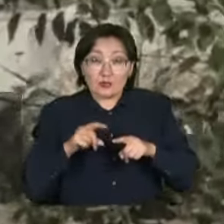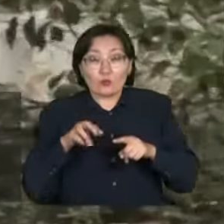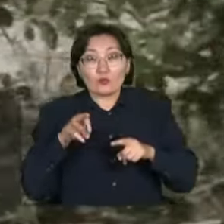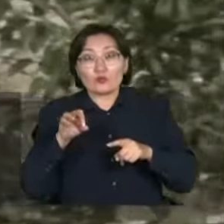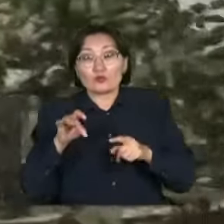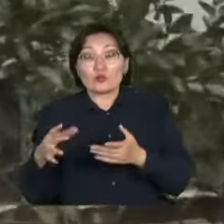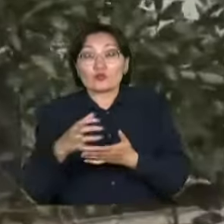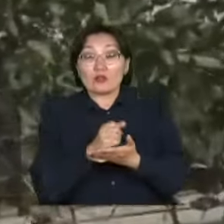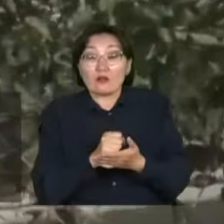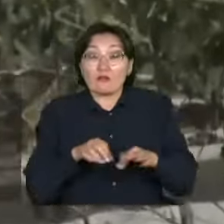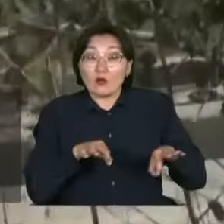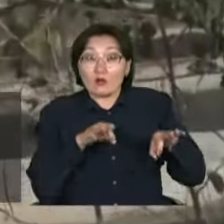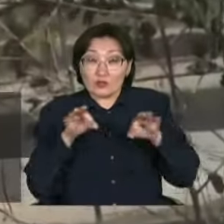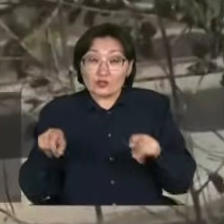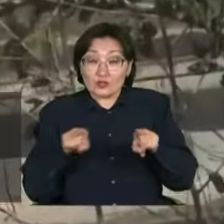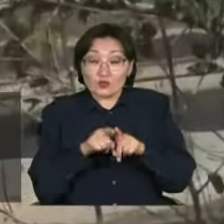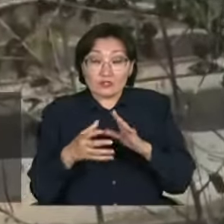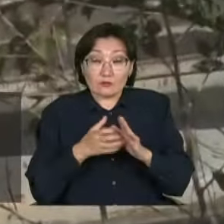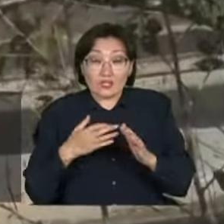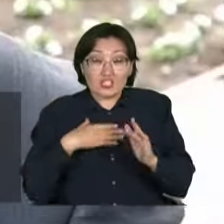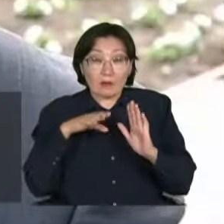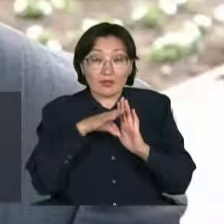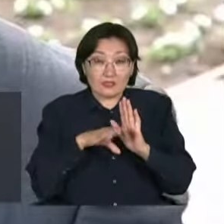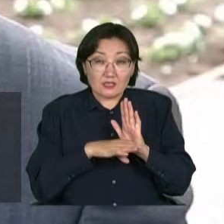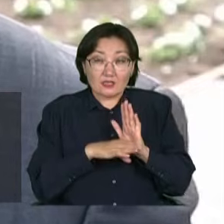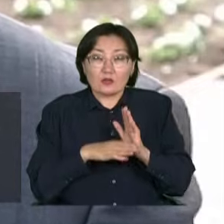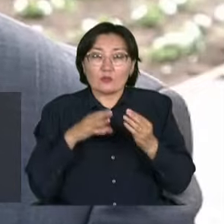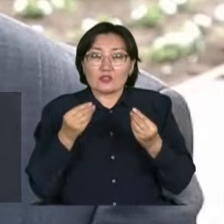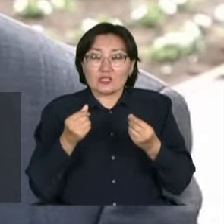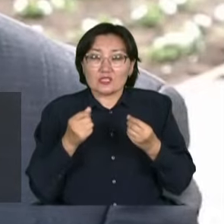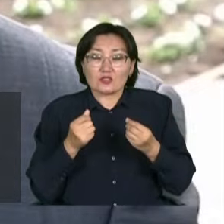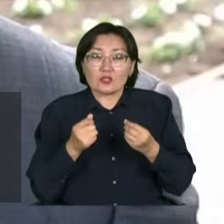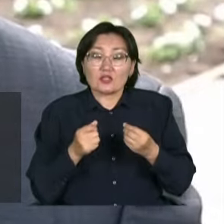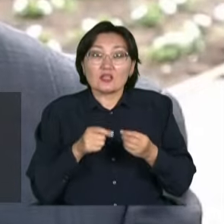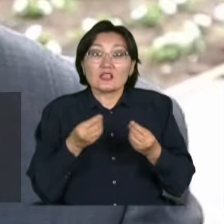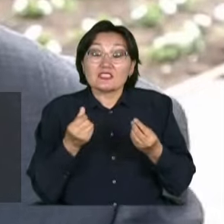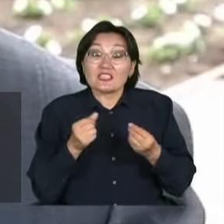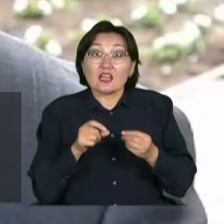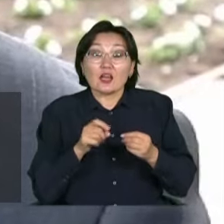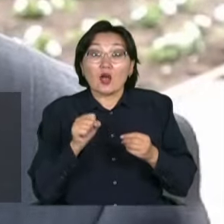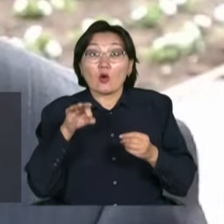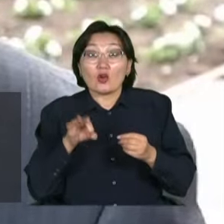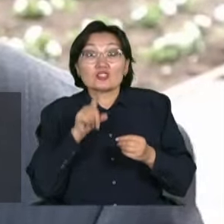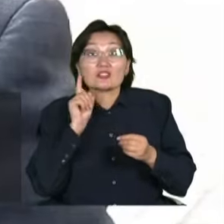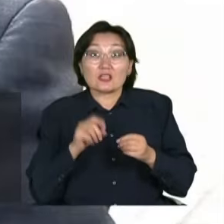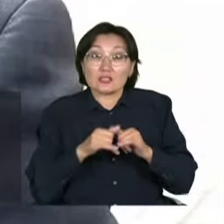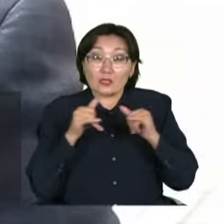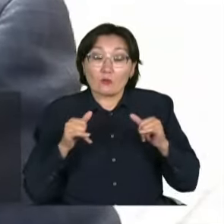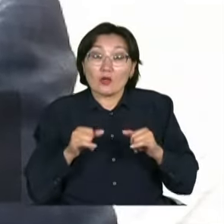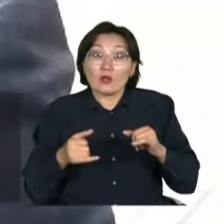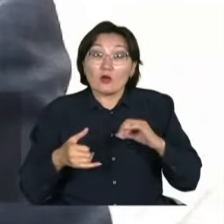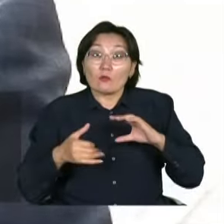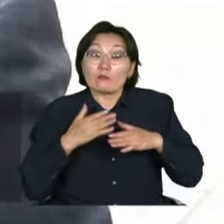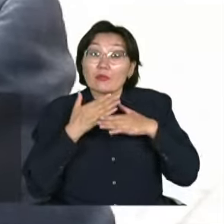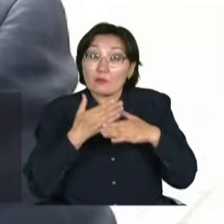наша программа за счет денег АО «Жасыл-дому», вот она бы, в принципе, помогла бы району. Ну,